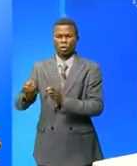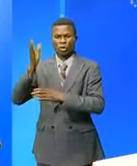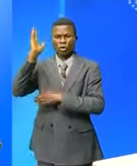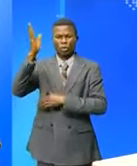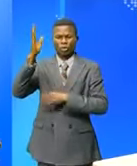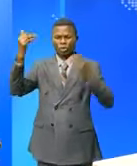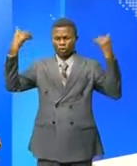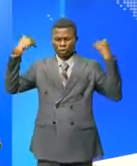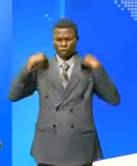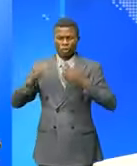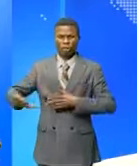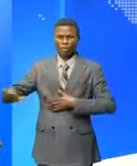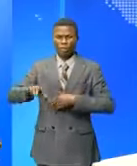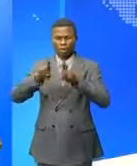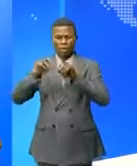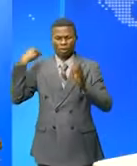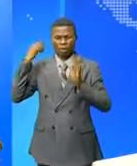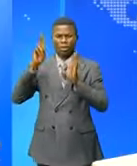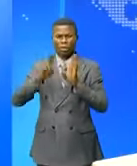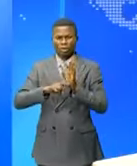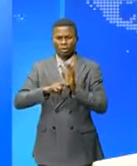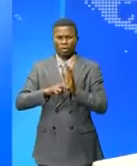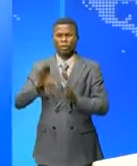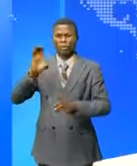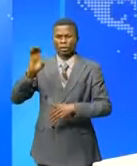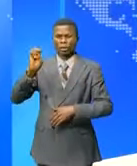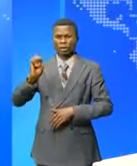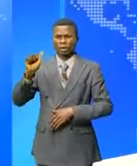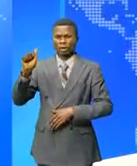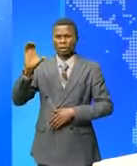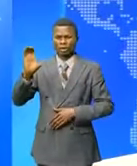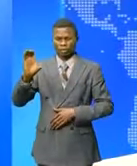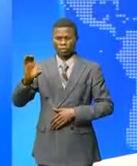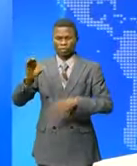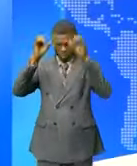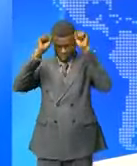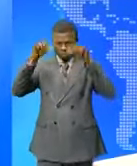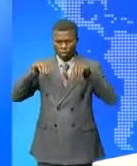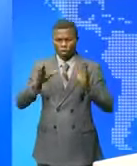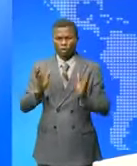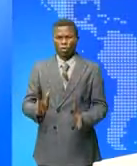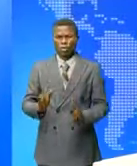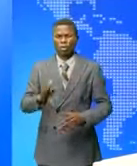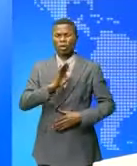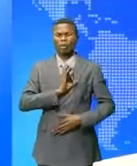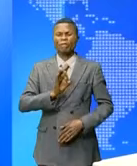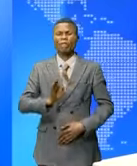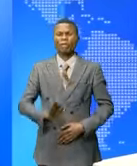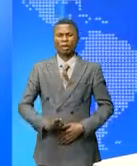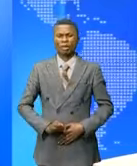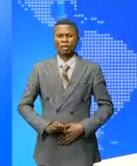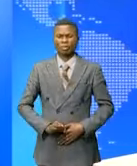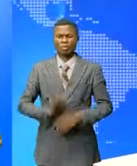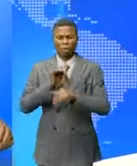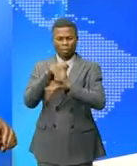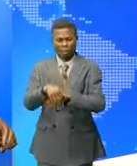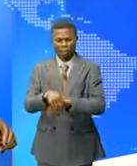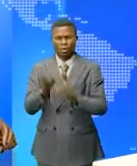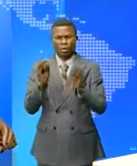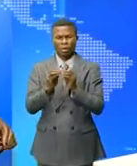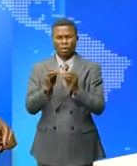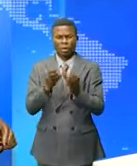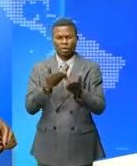des chefs des États et des gouvernements de la CEAC. Le chef de l'État congolais, Félix-Antoine Tshisekedi, a pris également